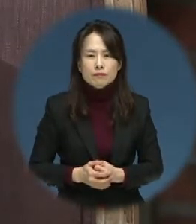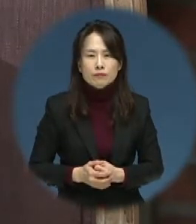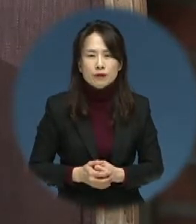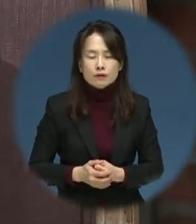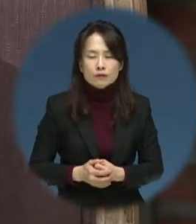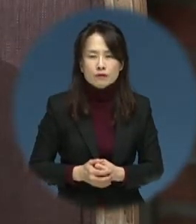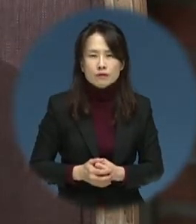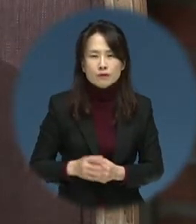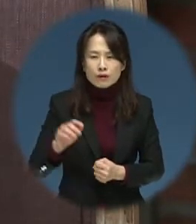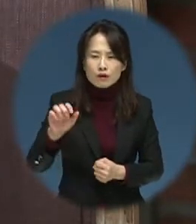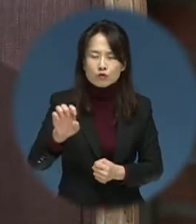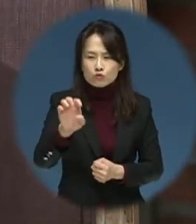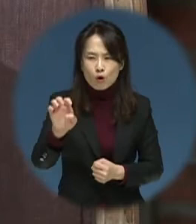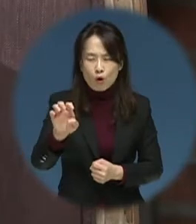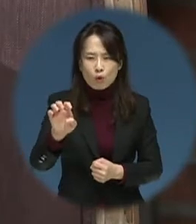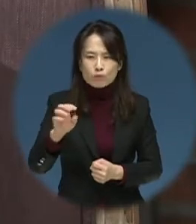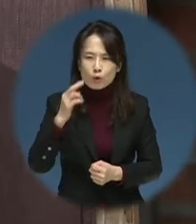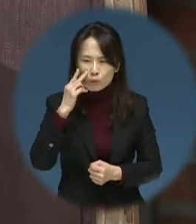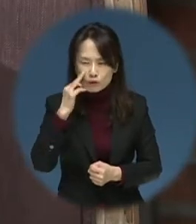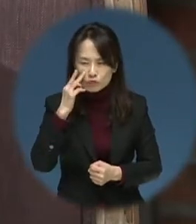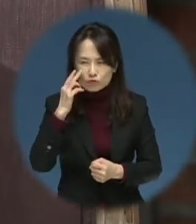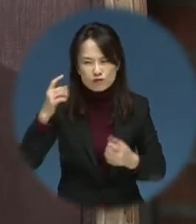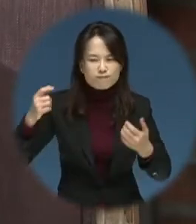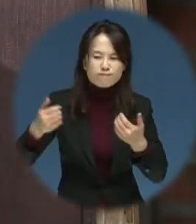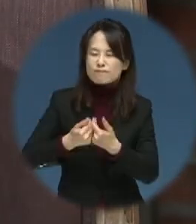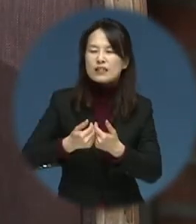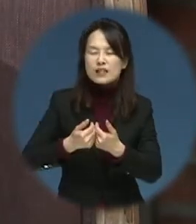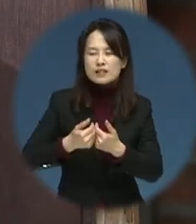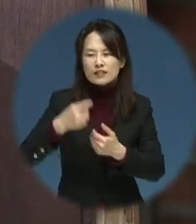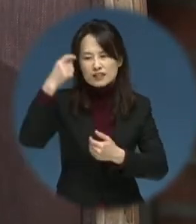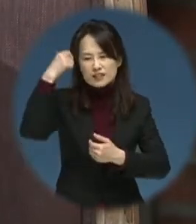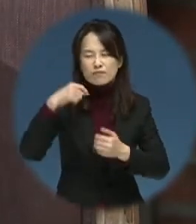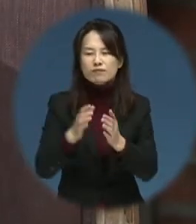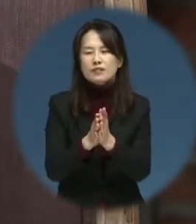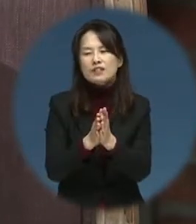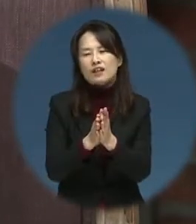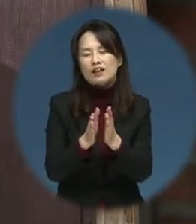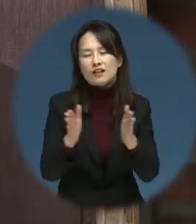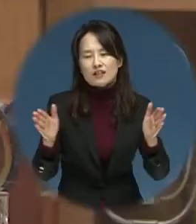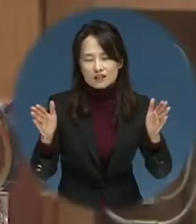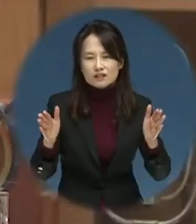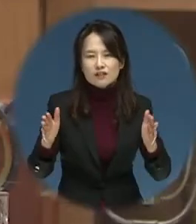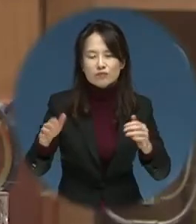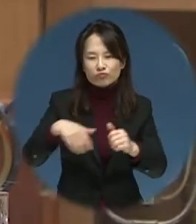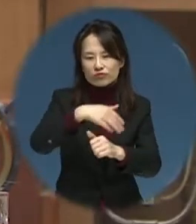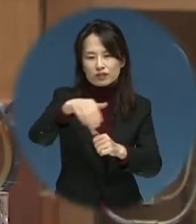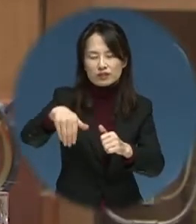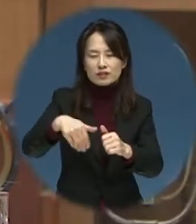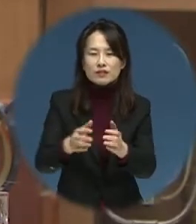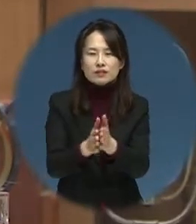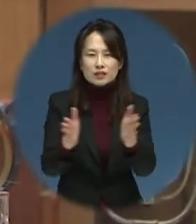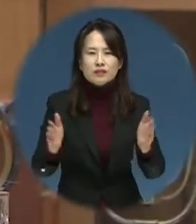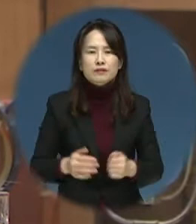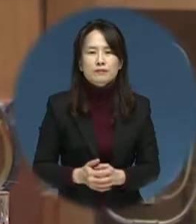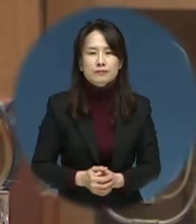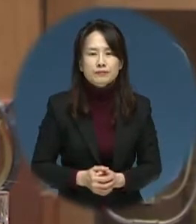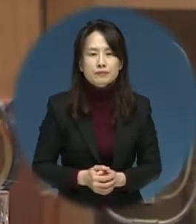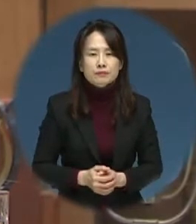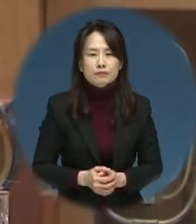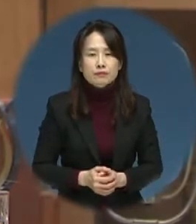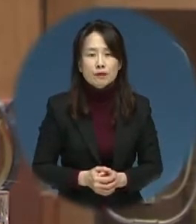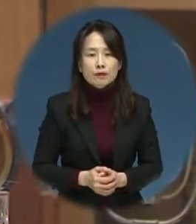반서구 극단적인 테러가 일어나는 가까운 역사적 배경입니다. 그러니까 그쪽 시각에서 보면